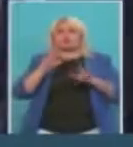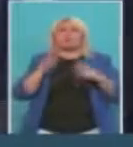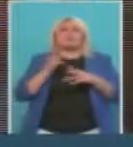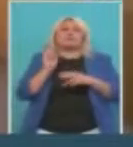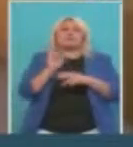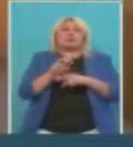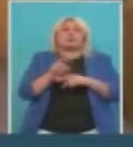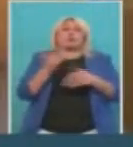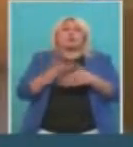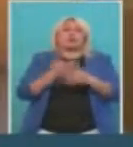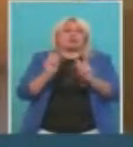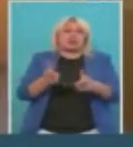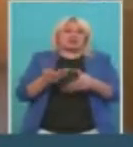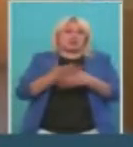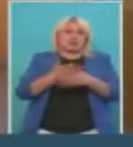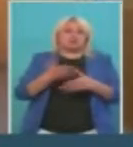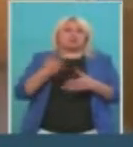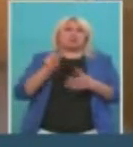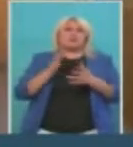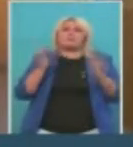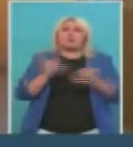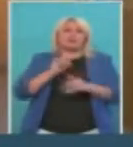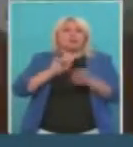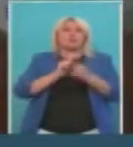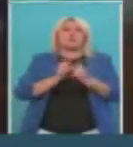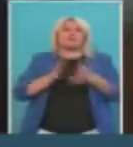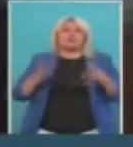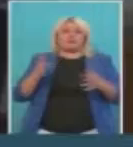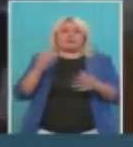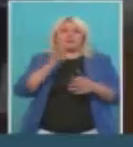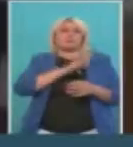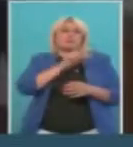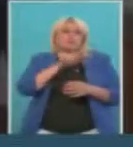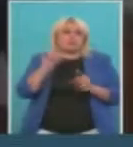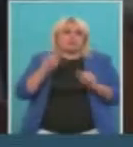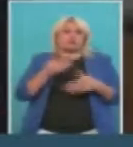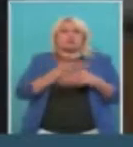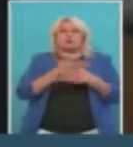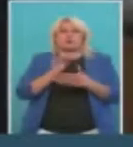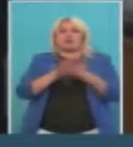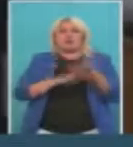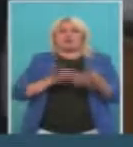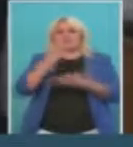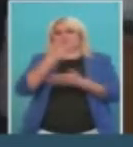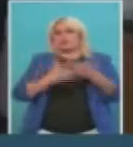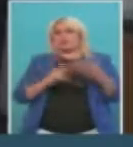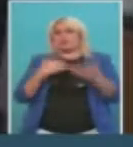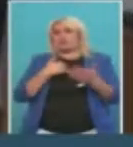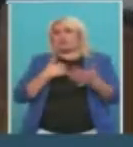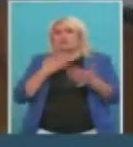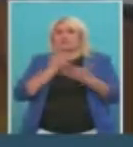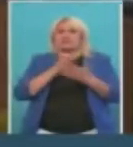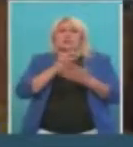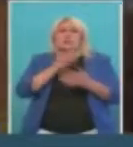помощь, меньше не будет. К тому же теперь спонсоры и меценаты могут оказывать помощь нуждающимся семьям по заявкам и списку, размещенным на